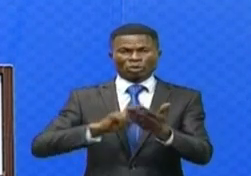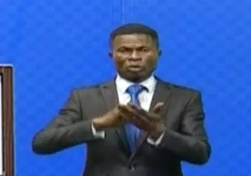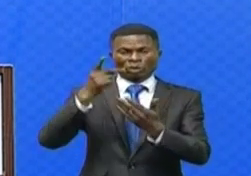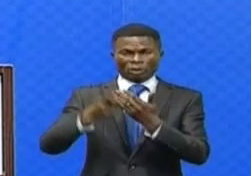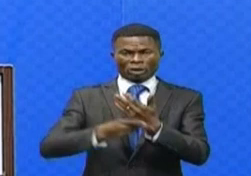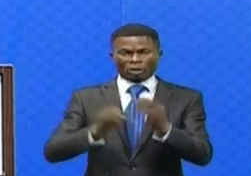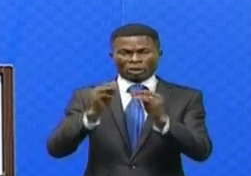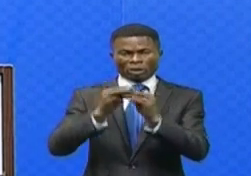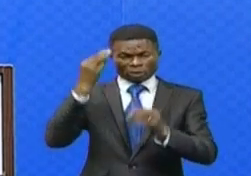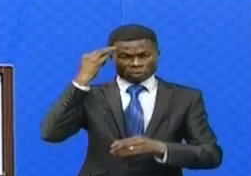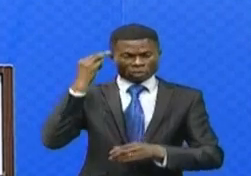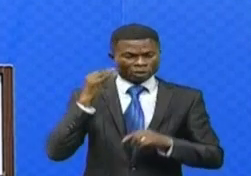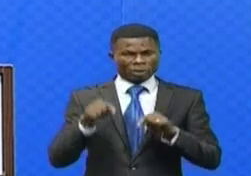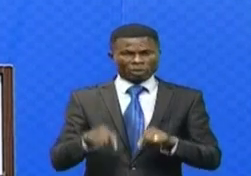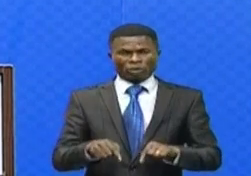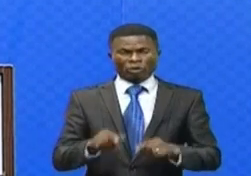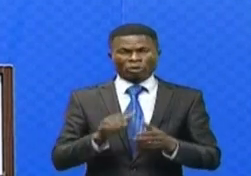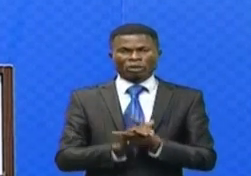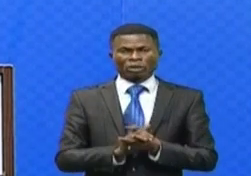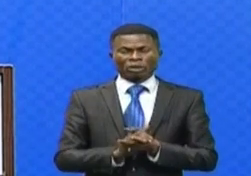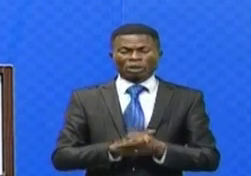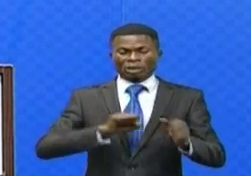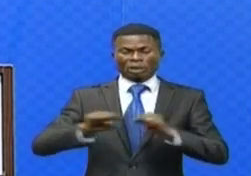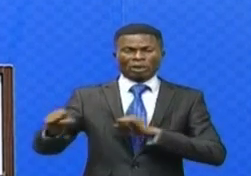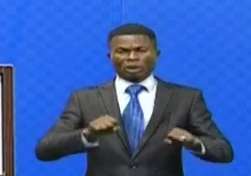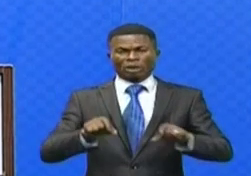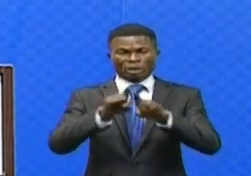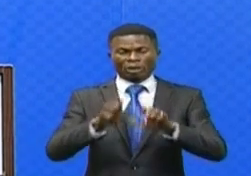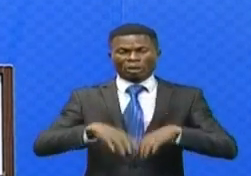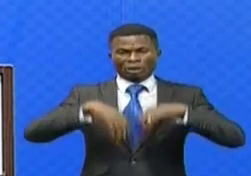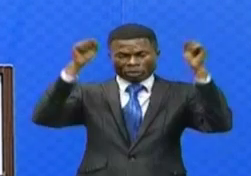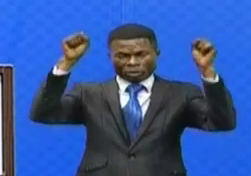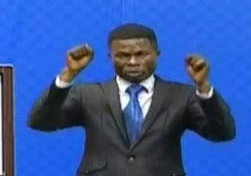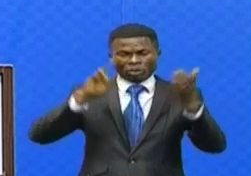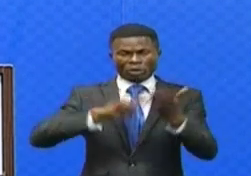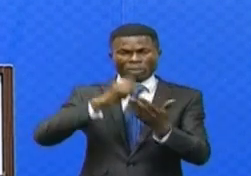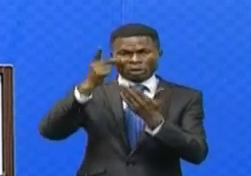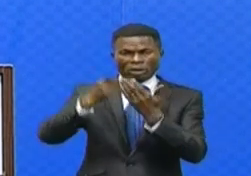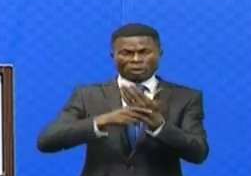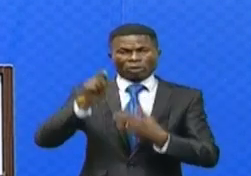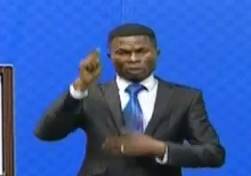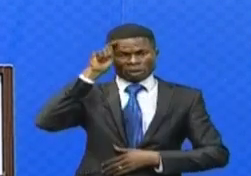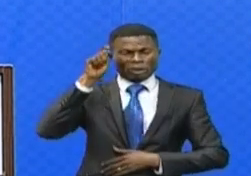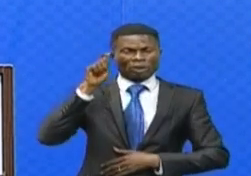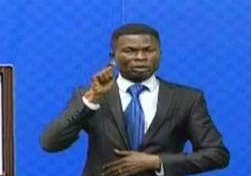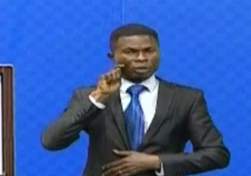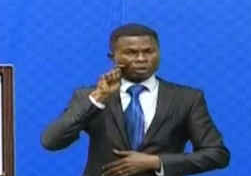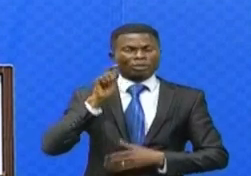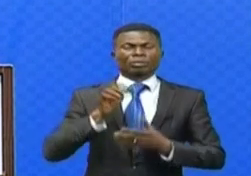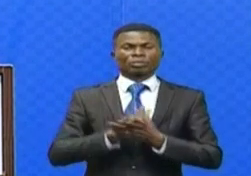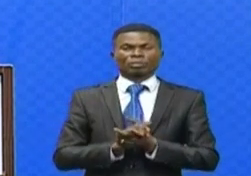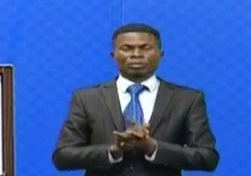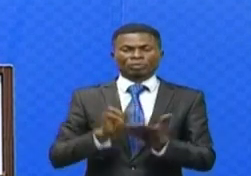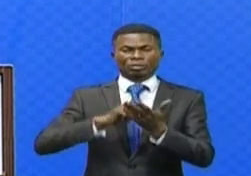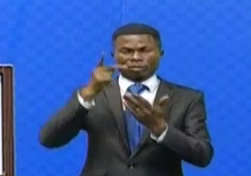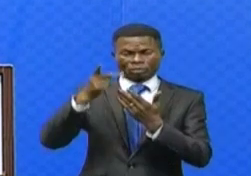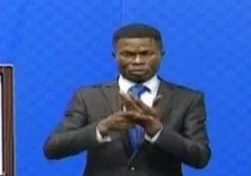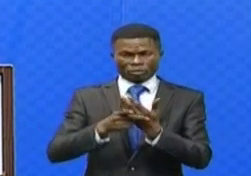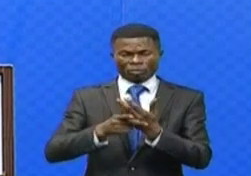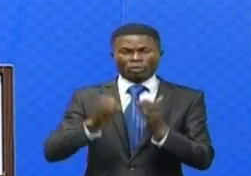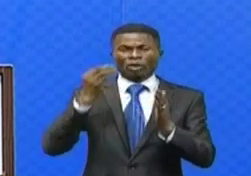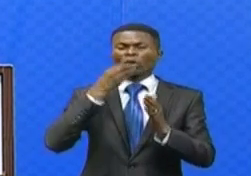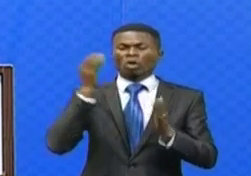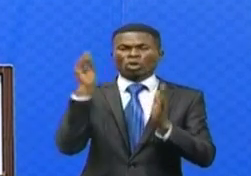conseil des ministres de ce jour examen et adoption d'un projet de texte projet d'ordonnancé loi